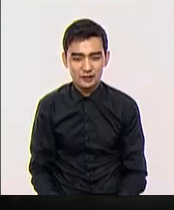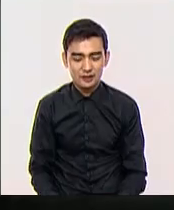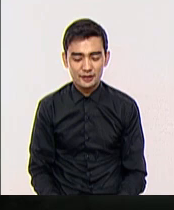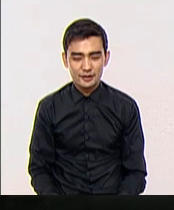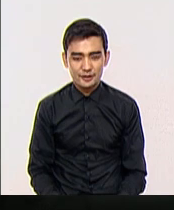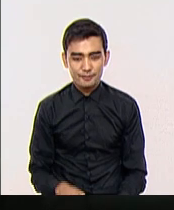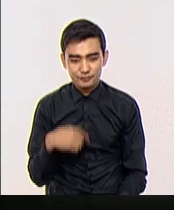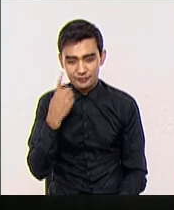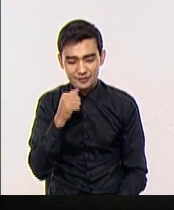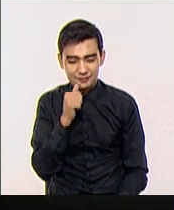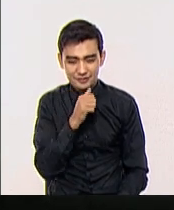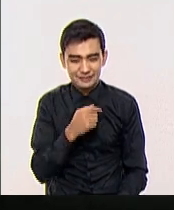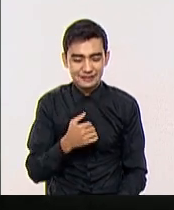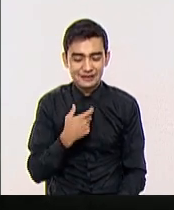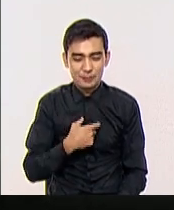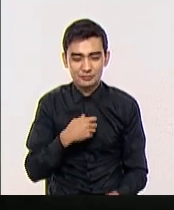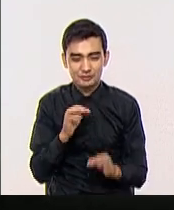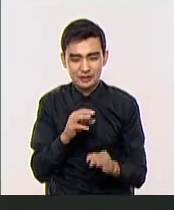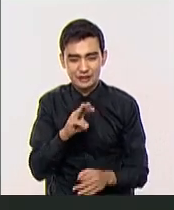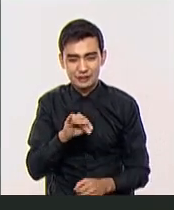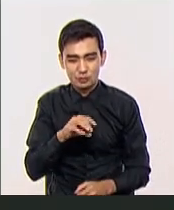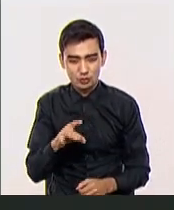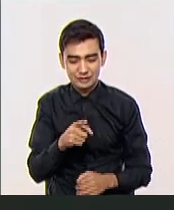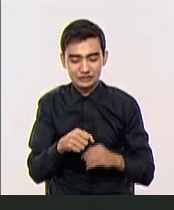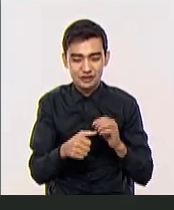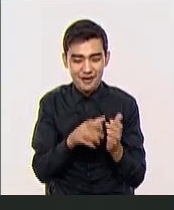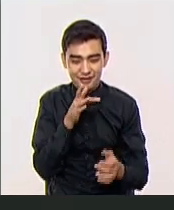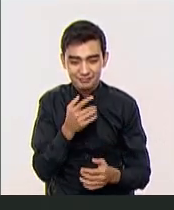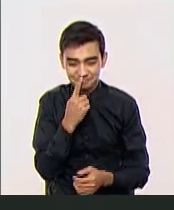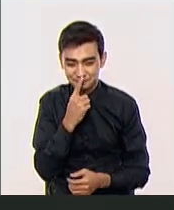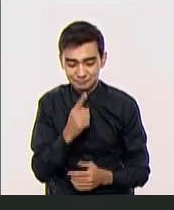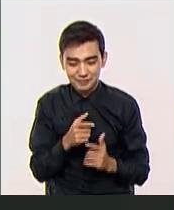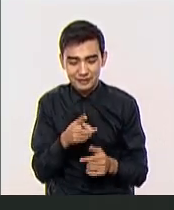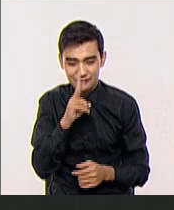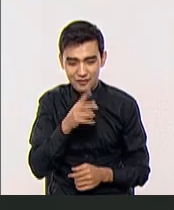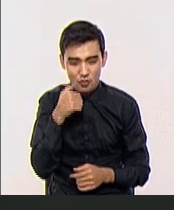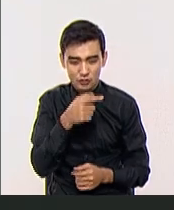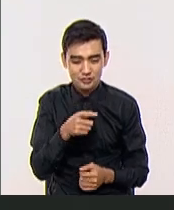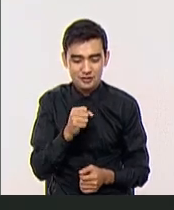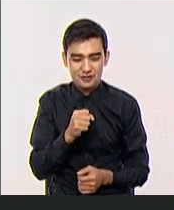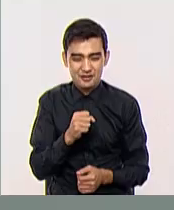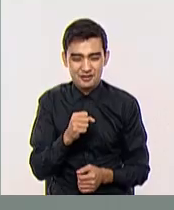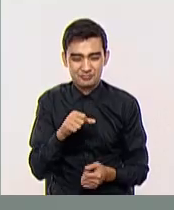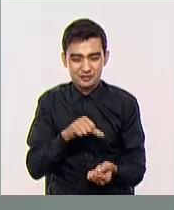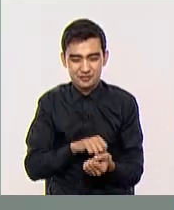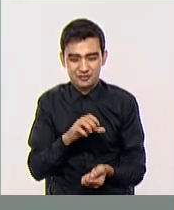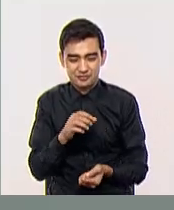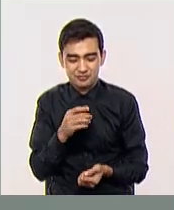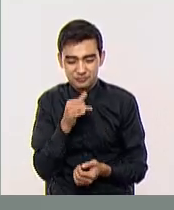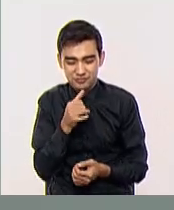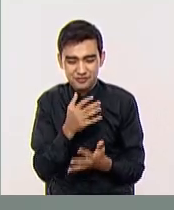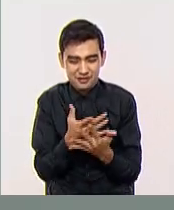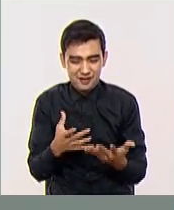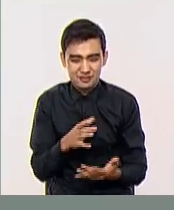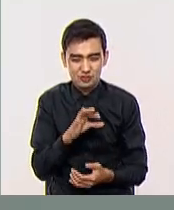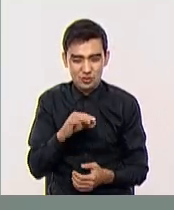әлпетімен есімін жасырып, өзін Тимур деп таныстырған жеткіншектің жасы 16-ға енді толған. 2 жылдың ішінде анаша, тұз, мефедрон сияқты есірткінің